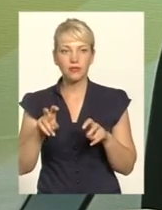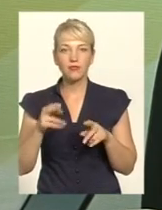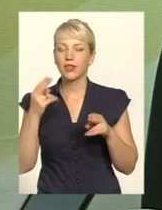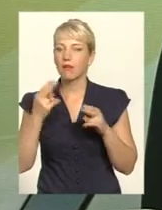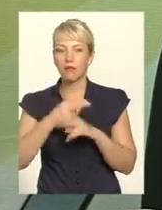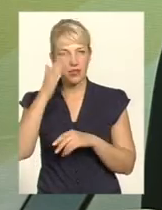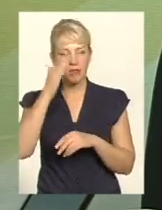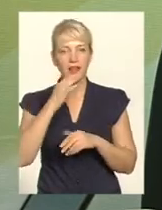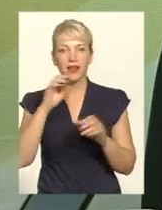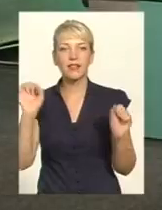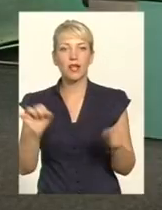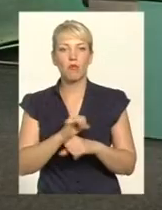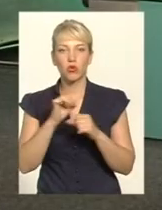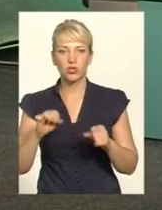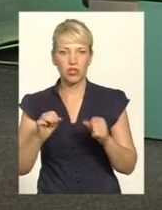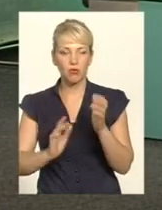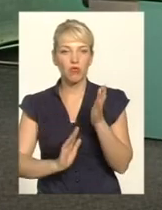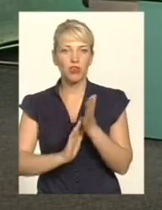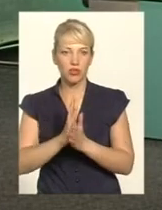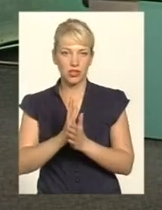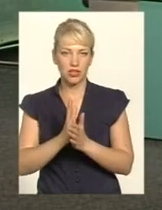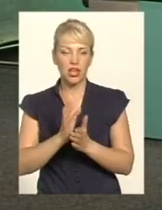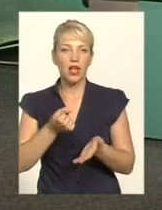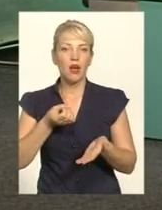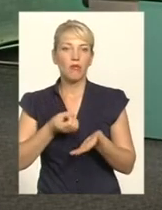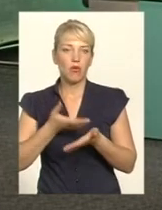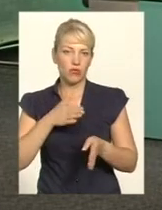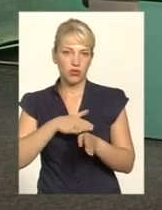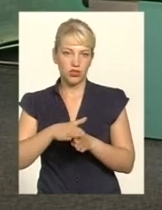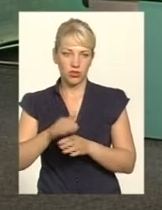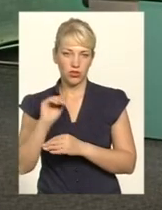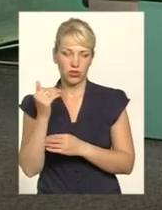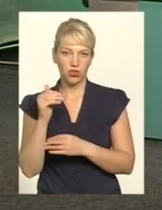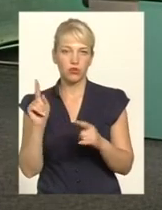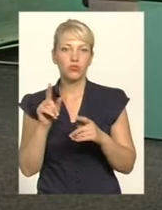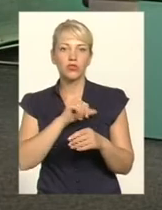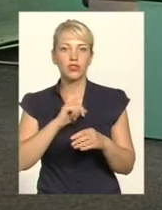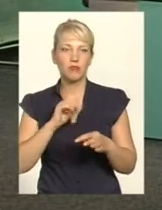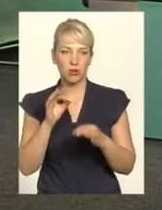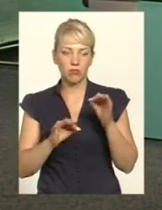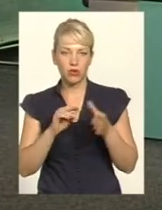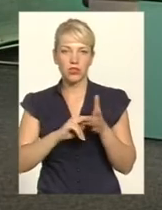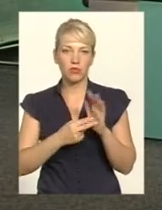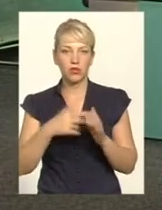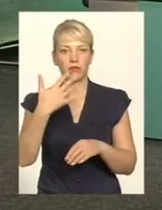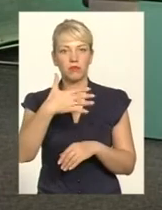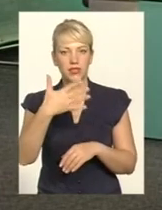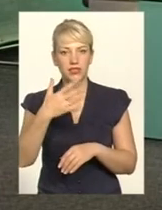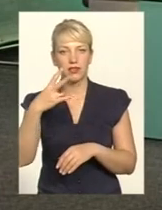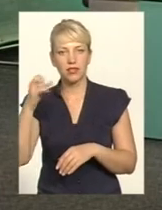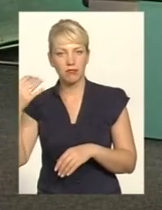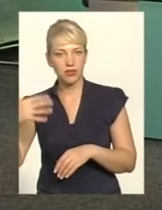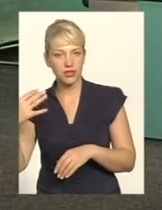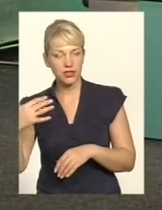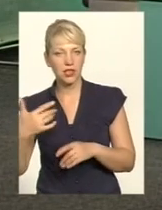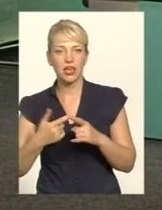батька неможливо виростити повноцінну дитину. Ну, не можна, тому що сама природа так запланувала. 50 на 50. І це я